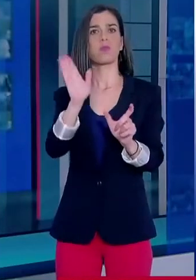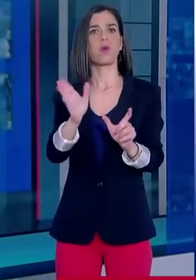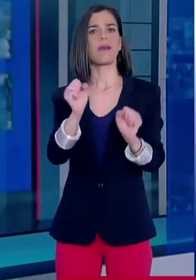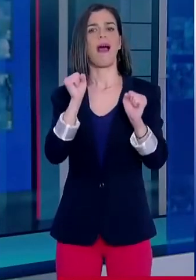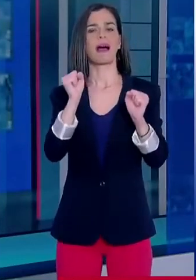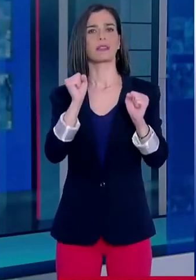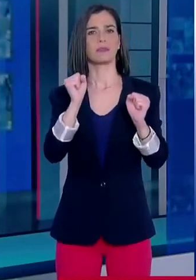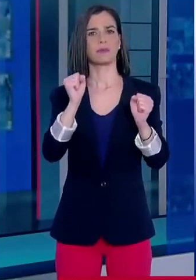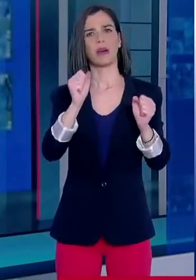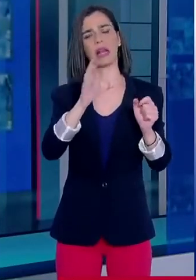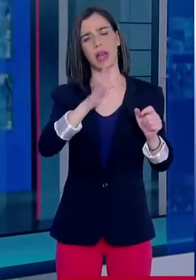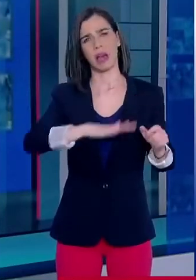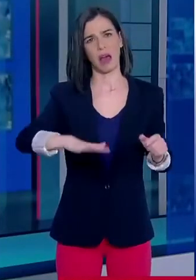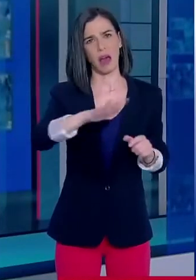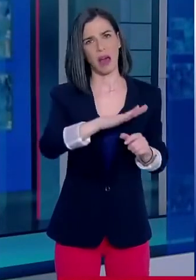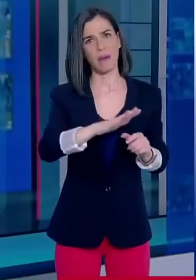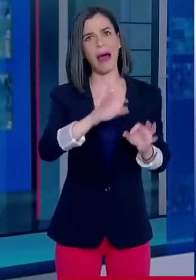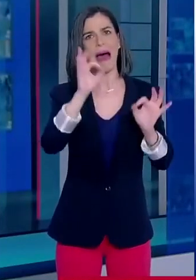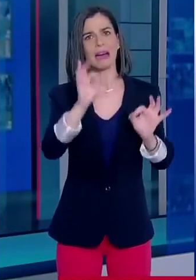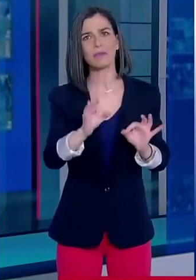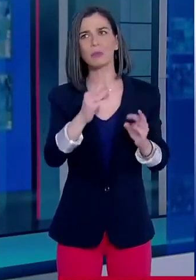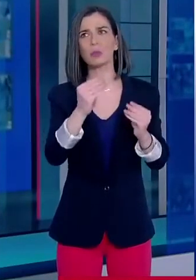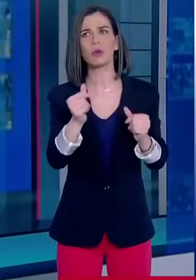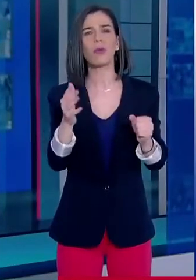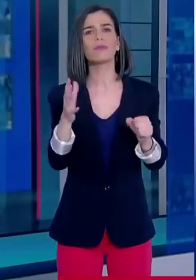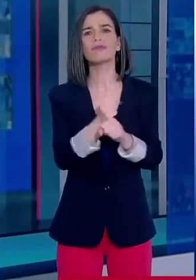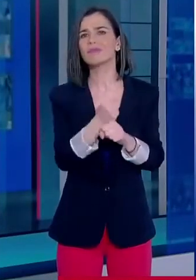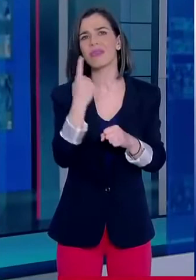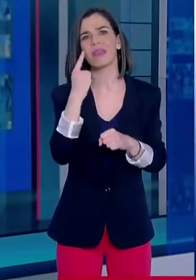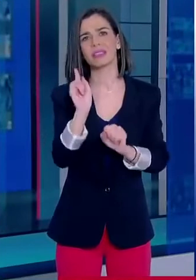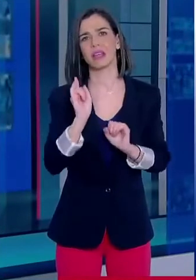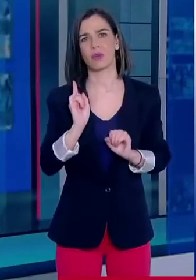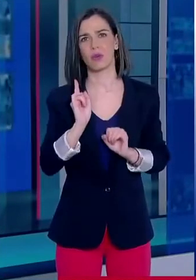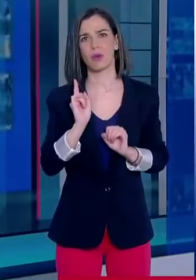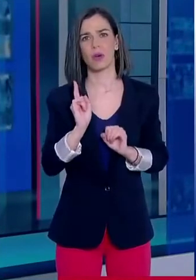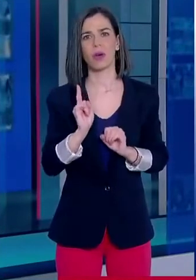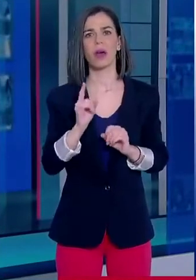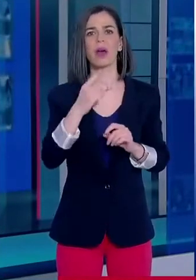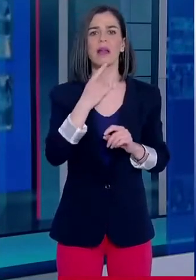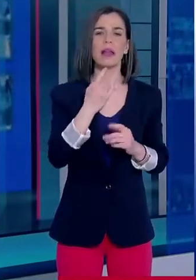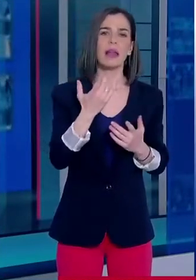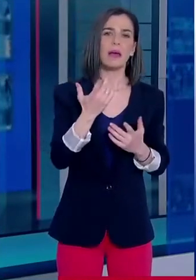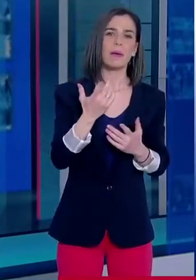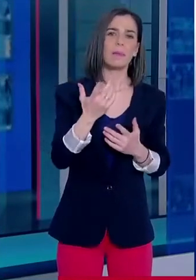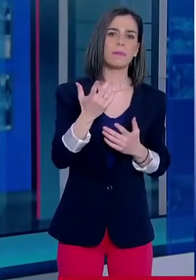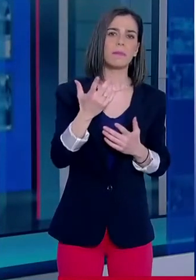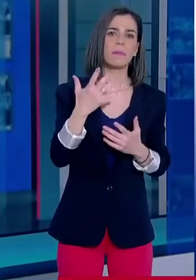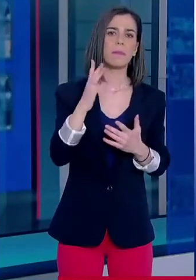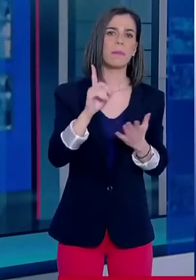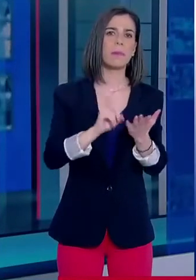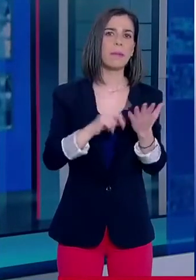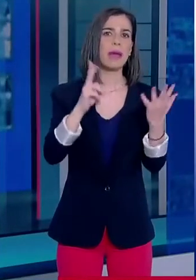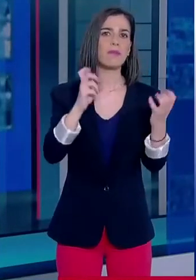του πληθυσμού από περαιτέρω επέκταση της νόσου δεν είναι ακριβώς γνωστή. Μερικοί μιλούν για 50%, άλλοι λένε ότι πρέπει να φτάσει